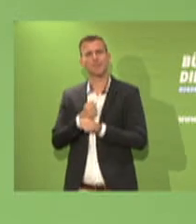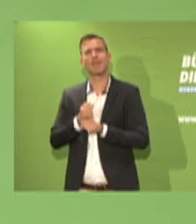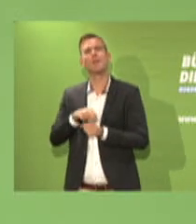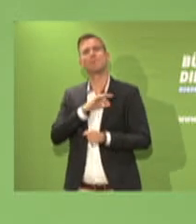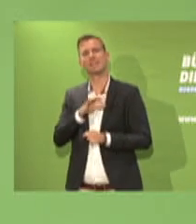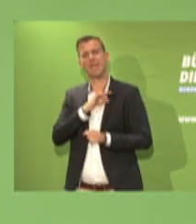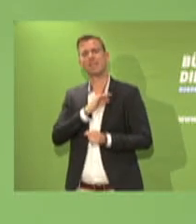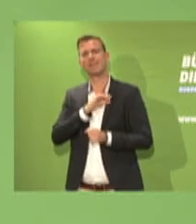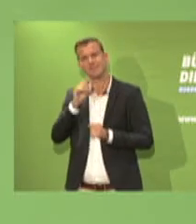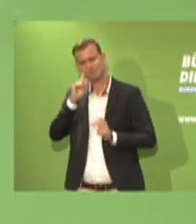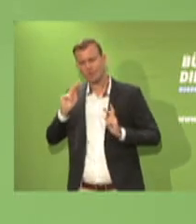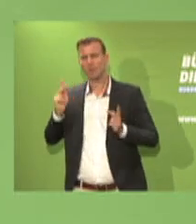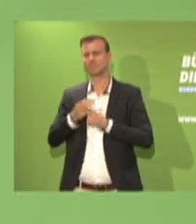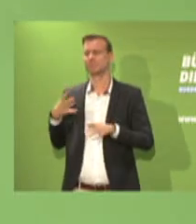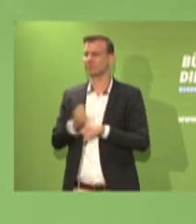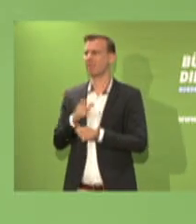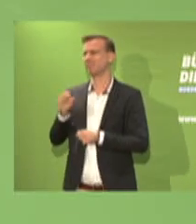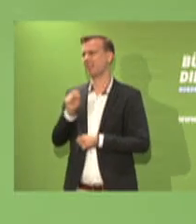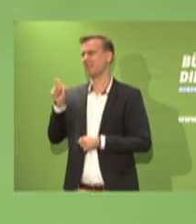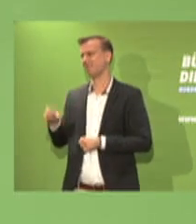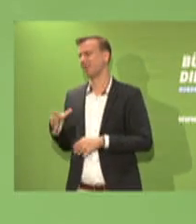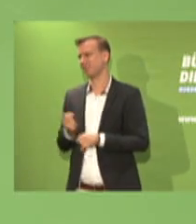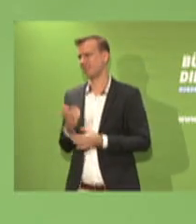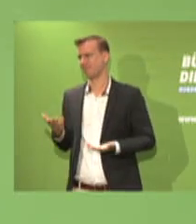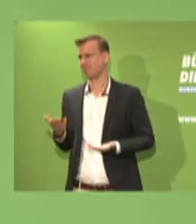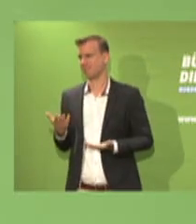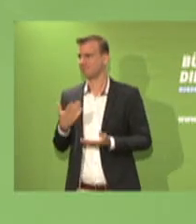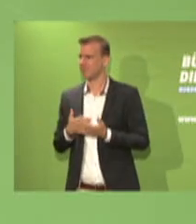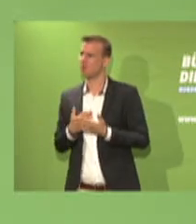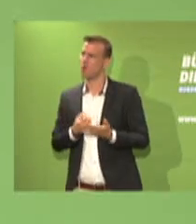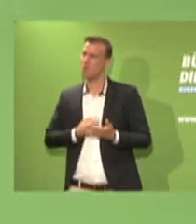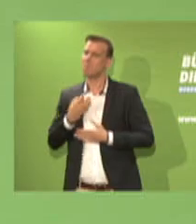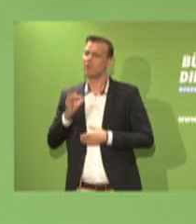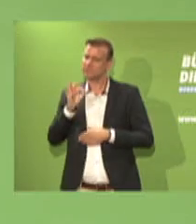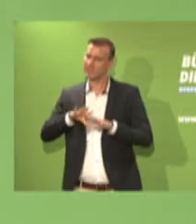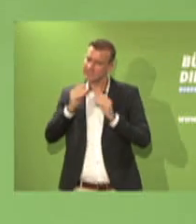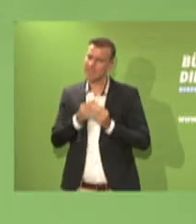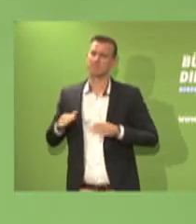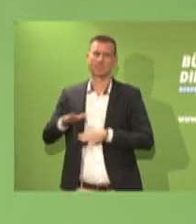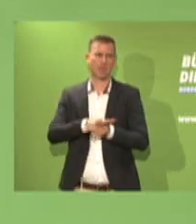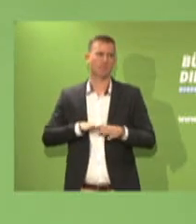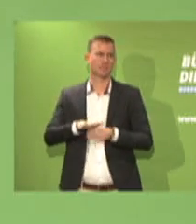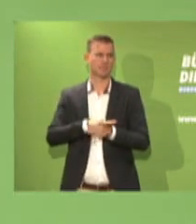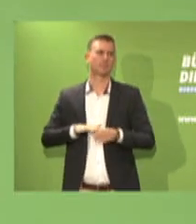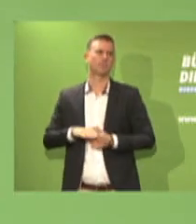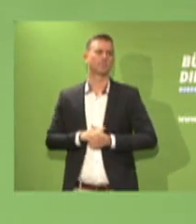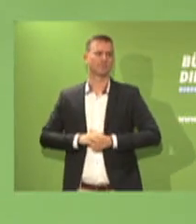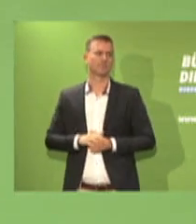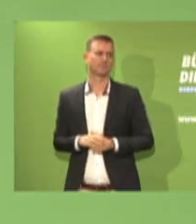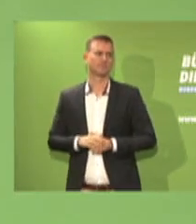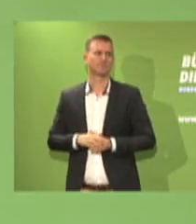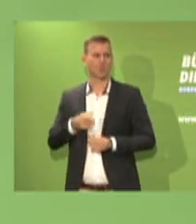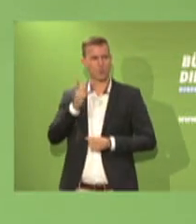Allparteienkonsens sozusagen dort herzustellen, weil das sozusagen auf dem Land, das ein Impuls gegeben hat für das ganze Land, ist eben vom Land gekommen, diese Entwicklung. Und dass wir